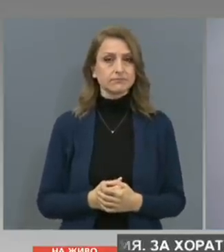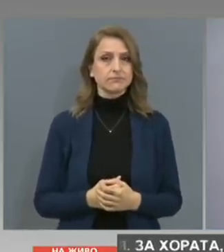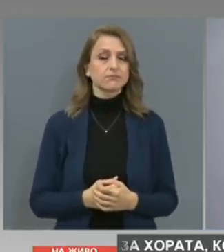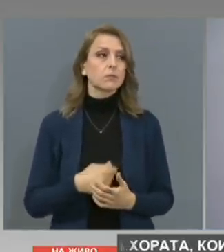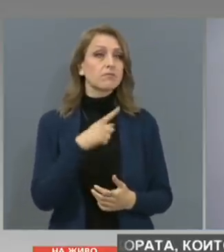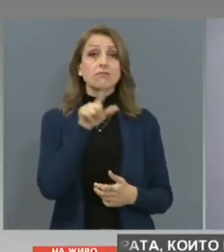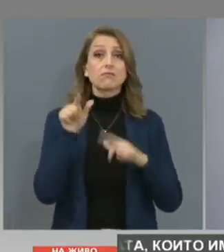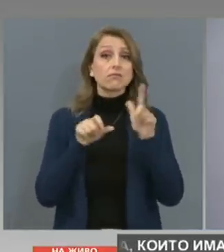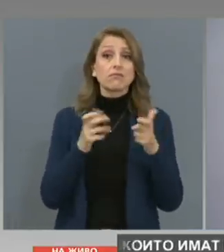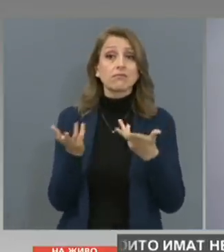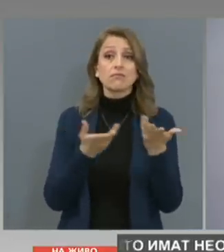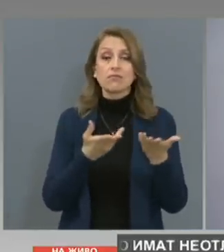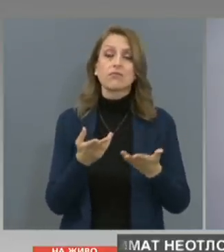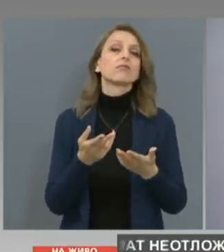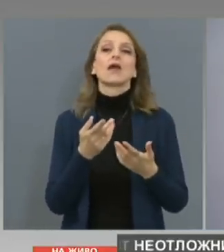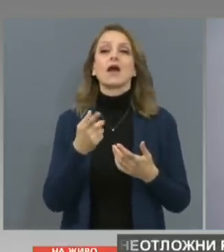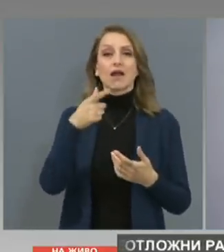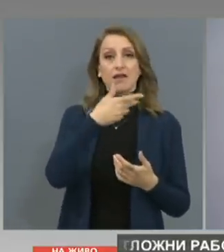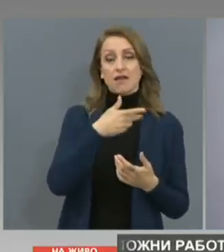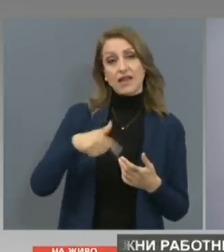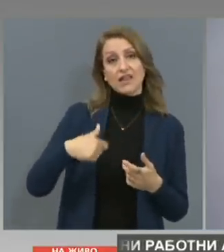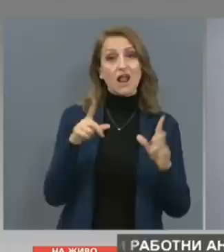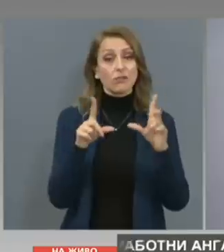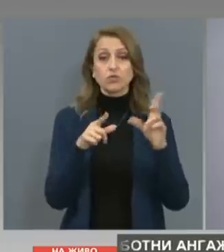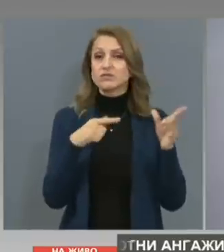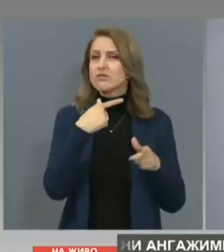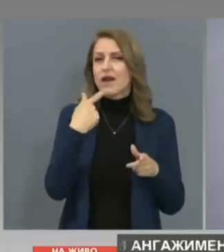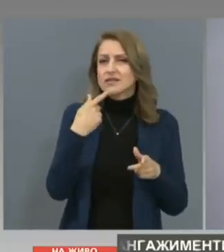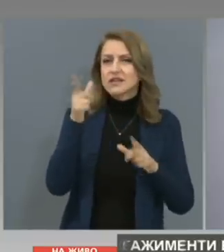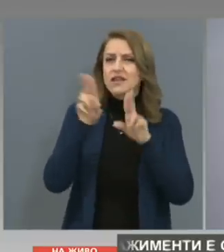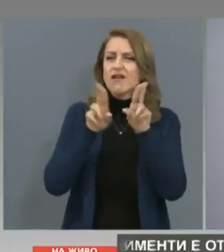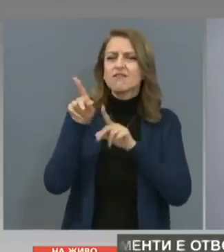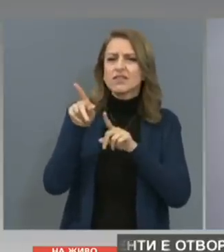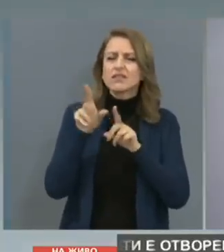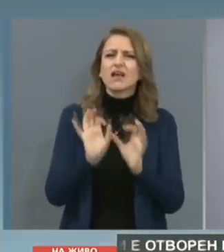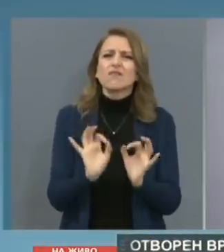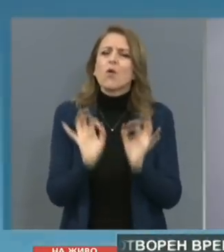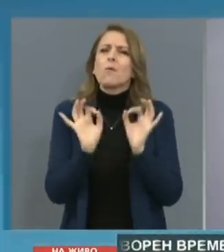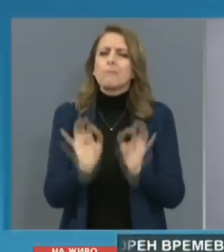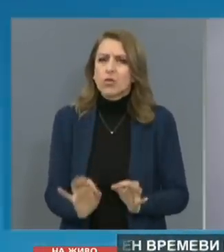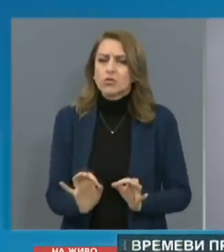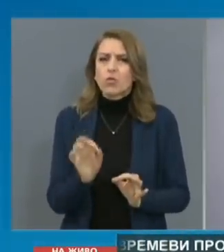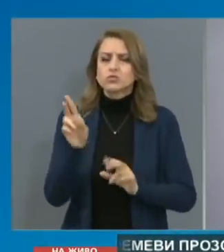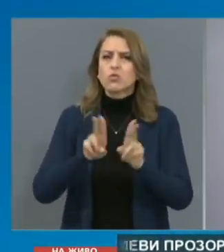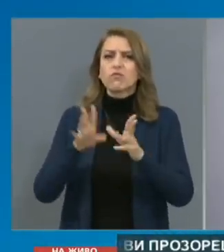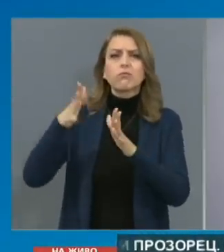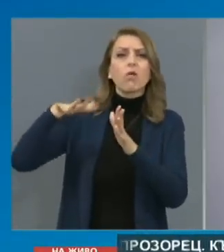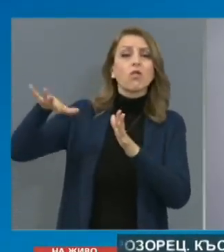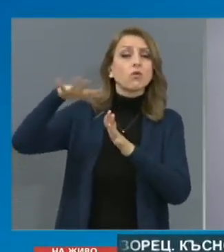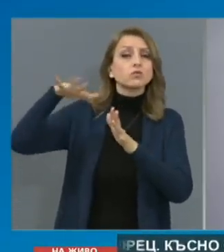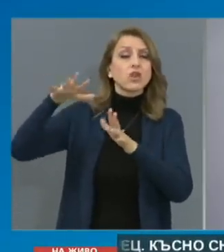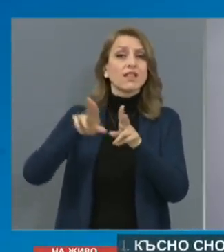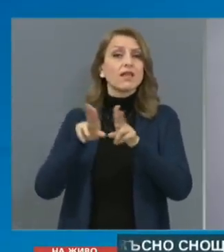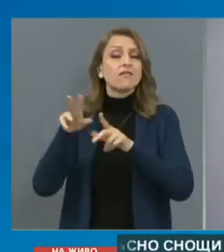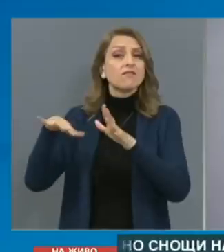Апостолов, БГНС. Генерал Мутафчийски, казахте Видин. Какво е положението към момента? Смятате ли да се